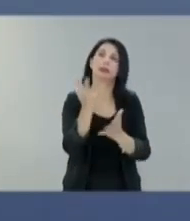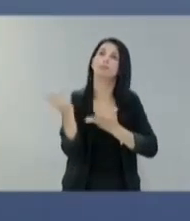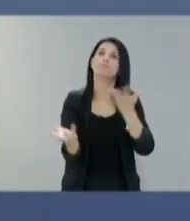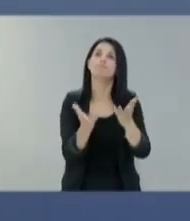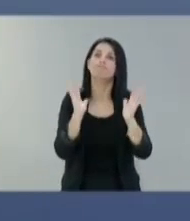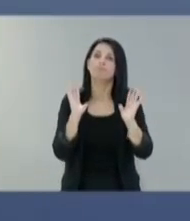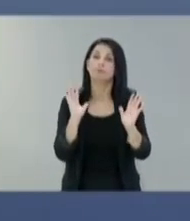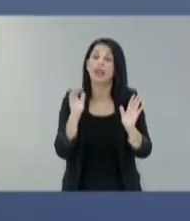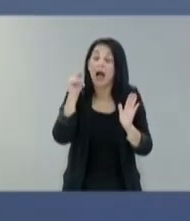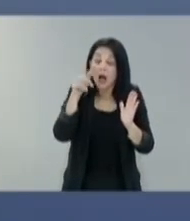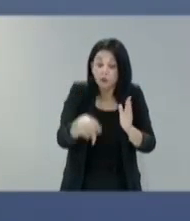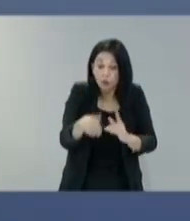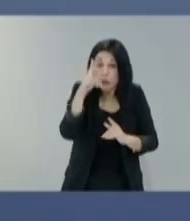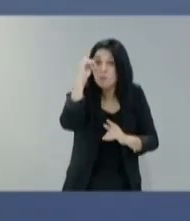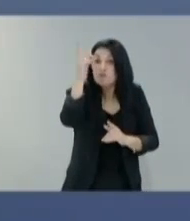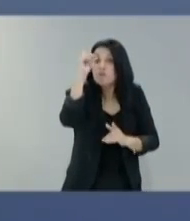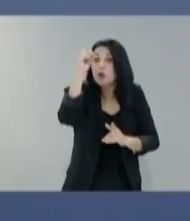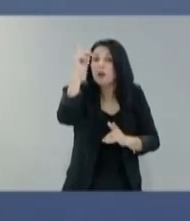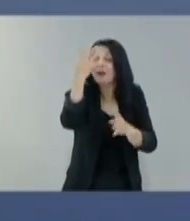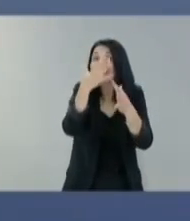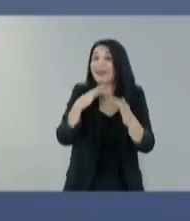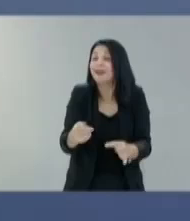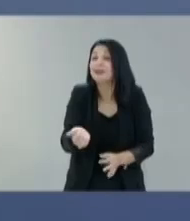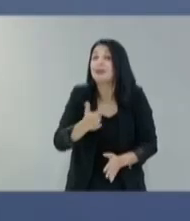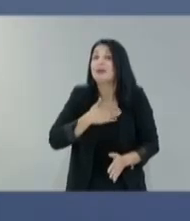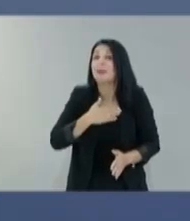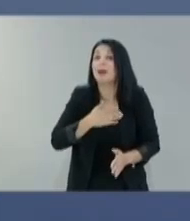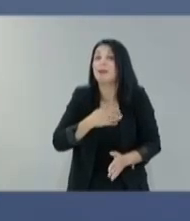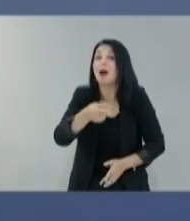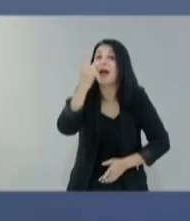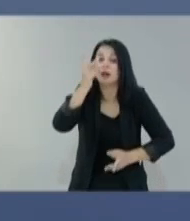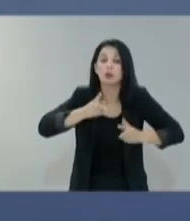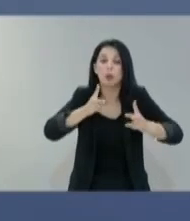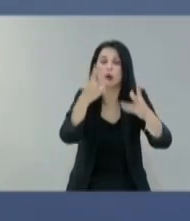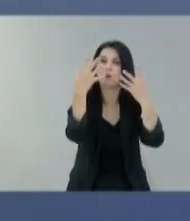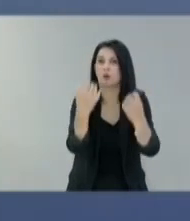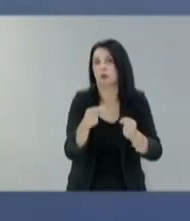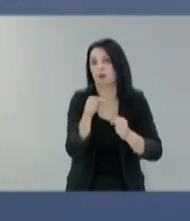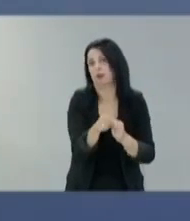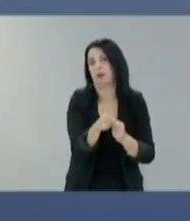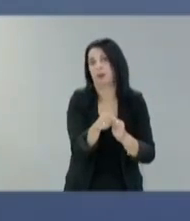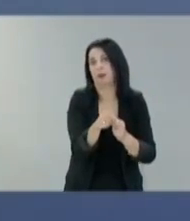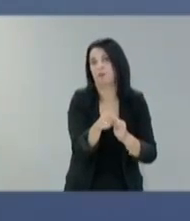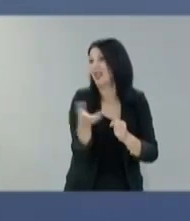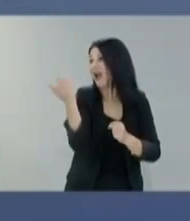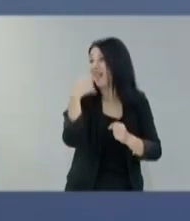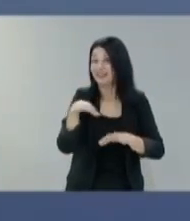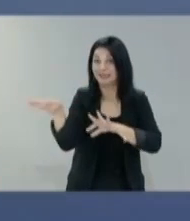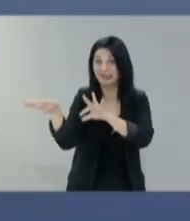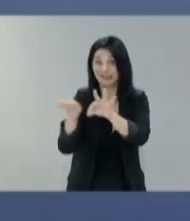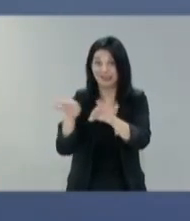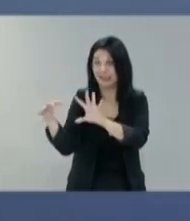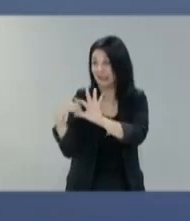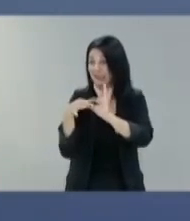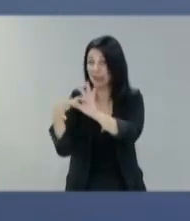ΠΑΣΟΚ εμπεριέχει και την στάση του απέναντι στον κύριο Τσίπρα. Πολύ περισσότερο που αυτή πλέον ελέγχεται και από